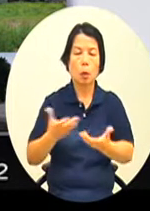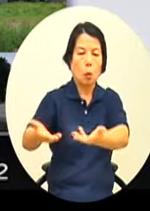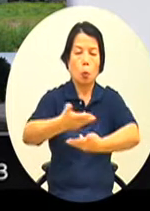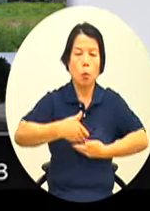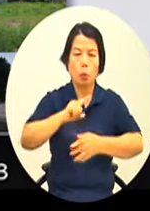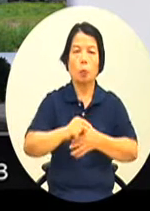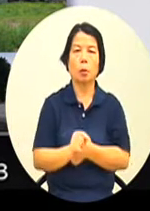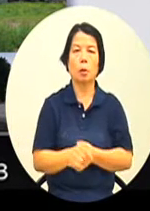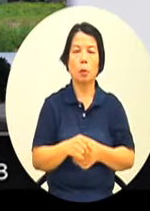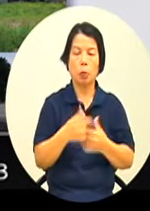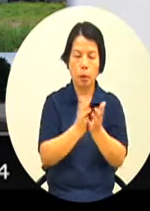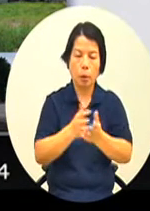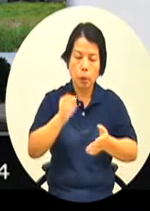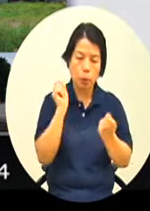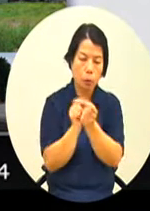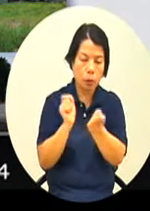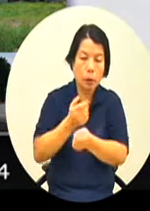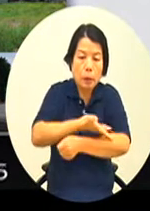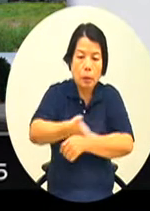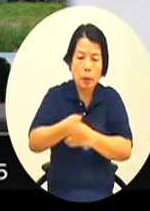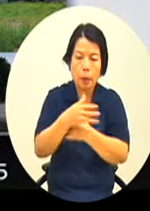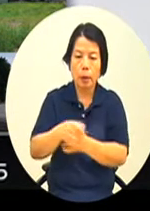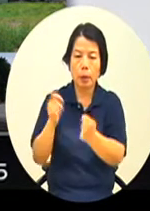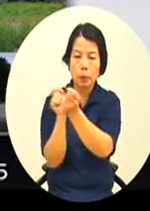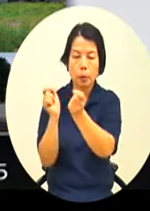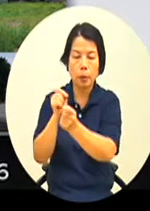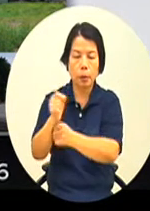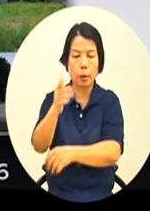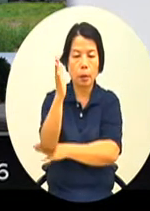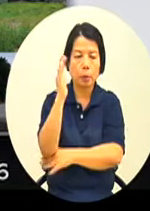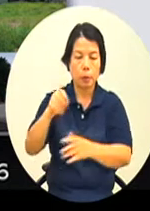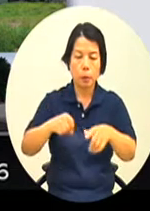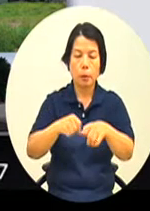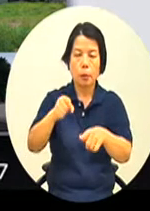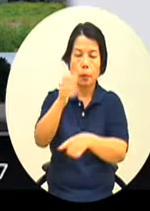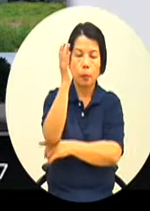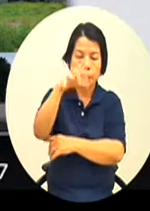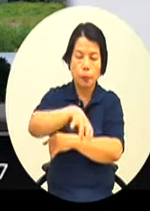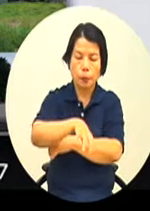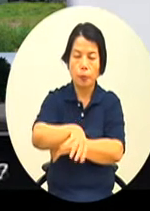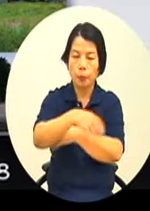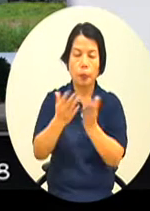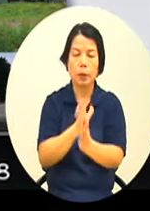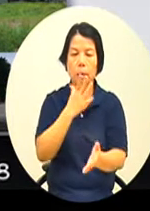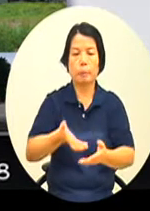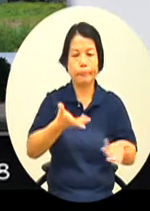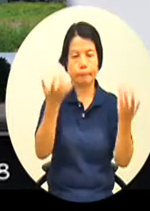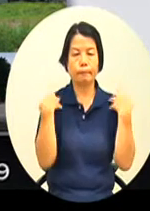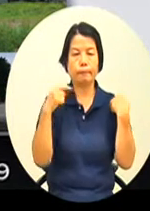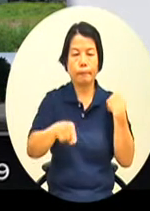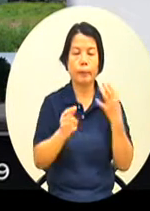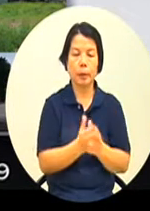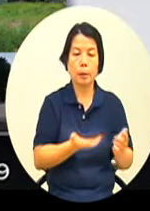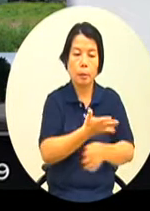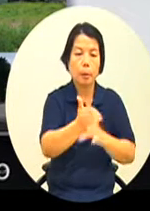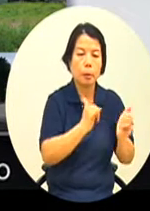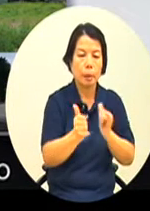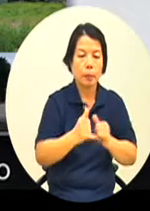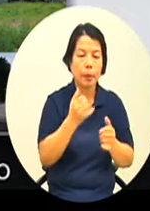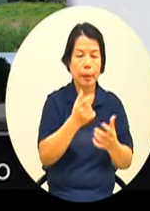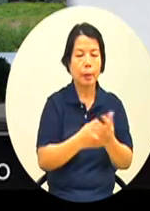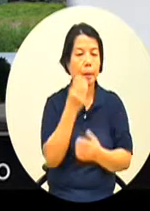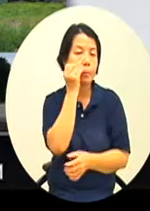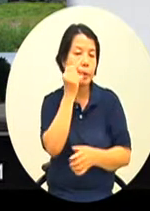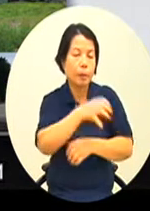眷舍就近交由这个在地机关进行绿美化，然后提升了市容，也让市民有更多的休闲空间。那我们也在成功一路上